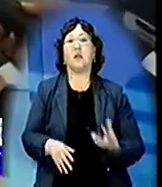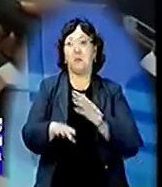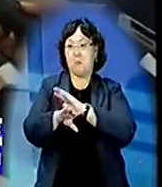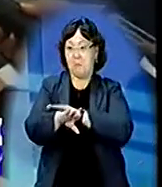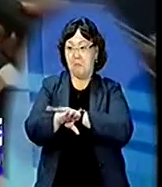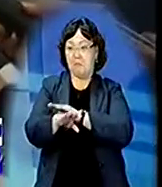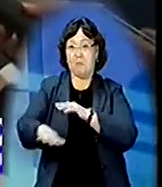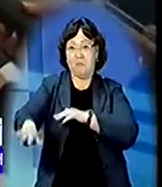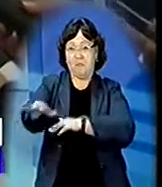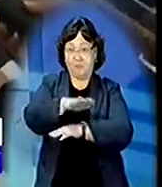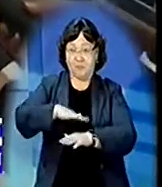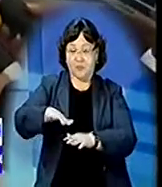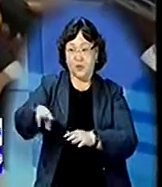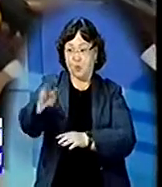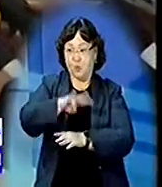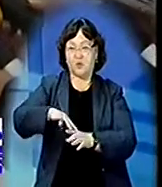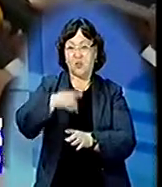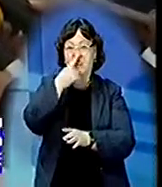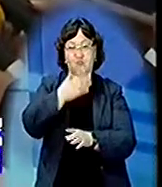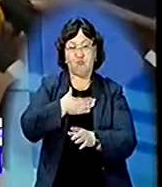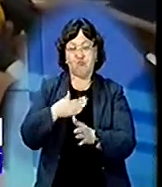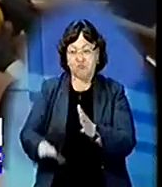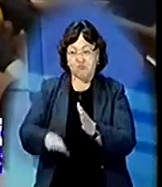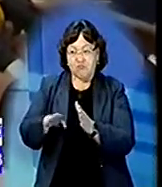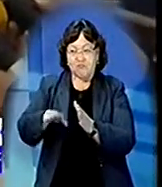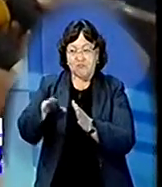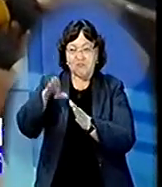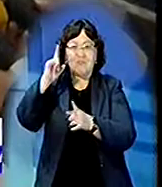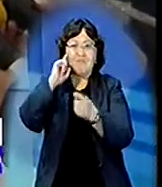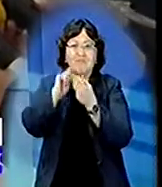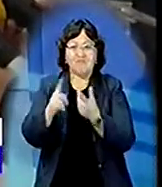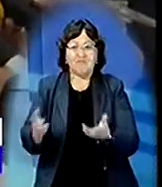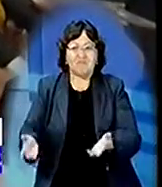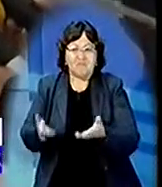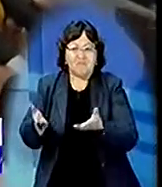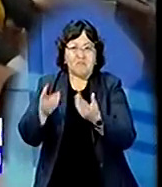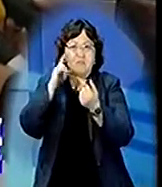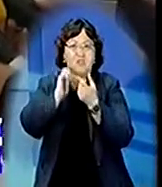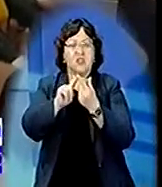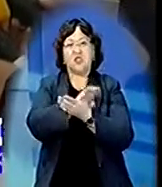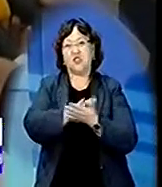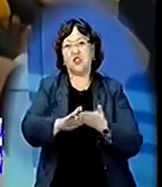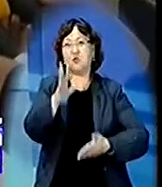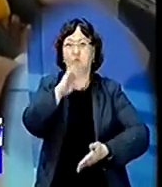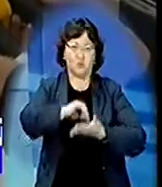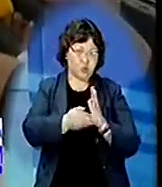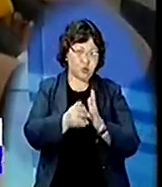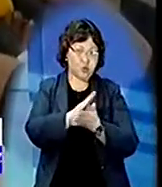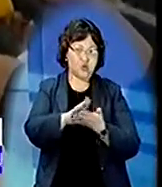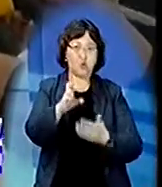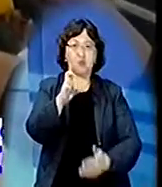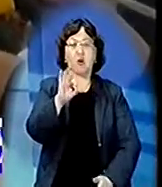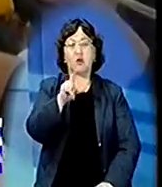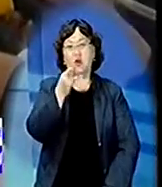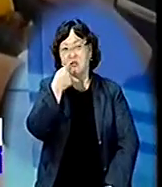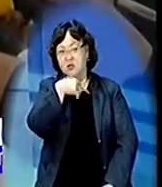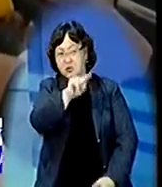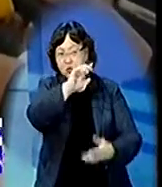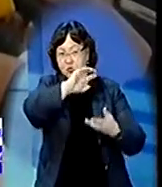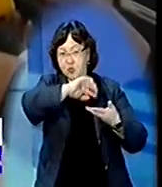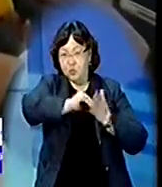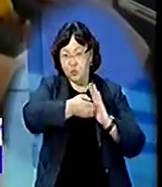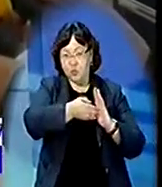энэ байдал бол одоо хятадын шинэ нээлттэй бодлоготой танилцах бас нэг боломж олгож